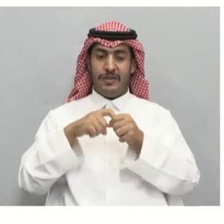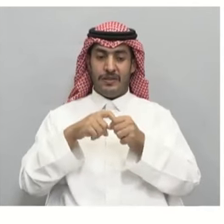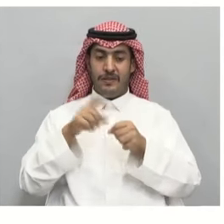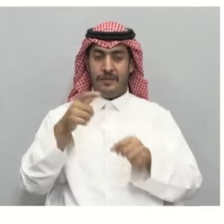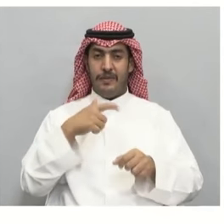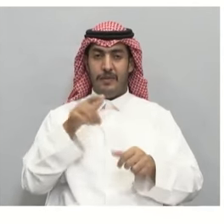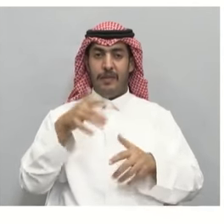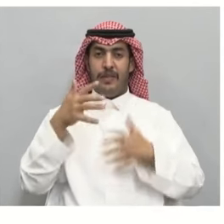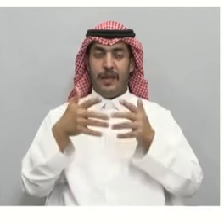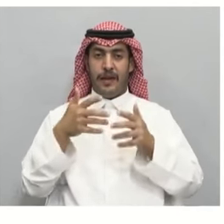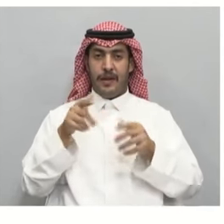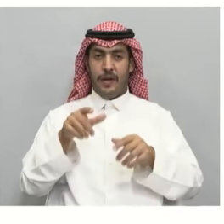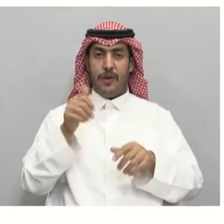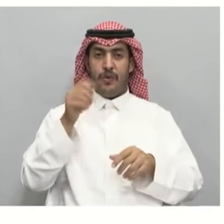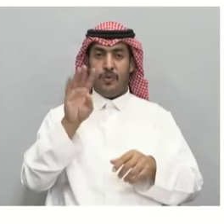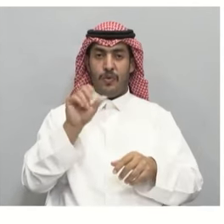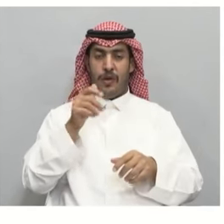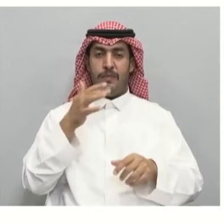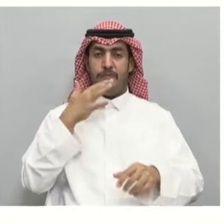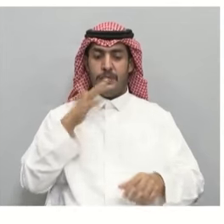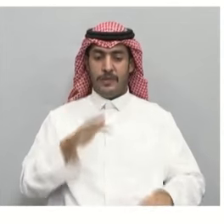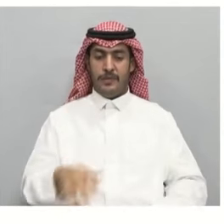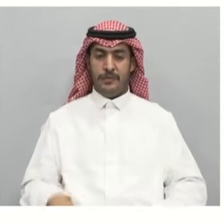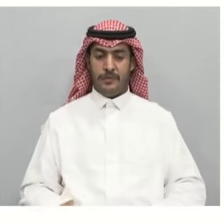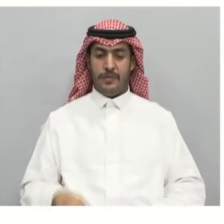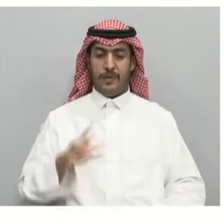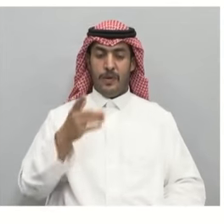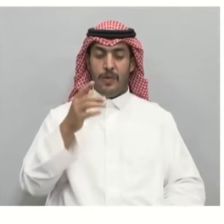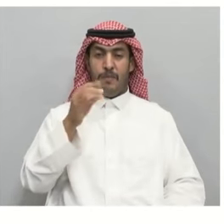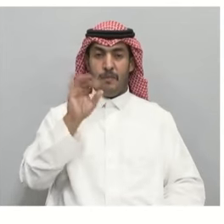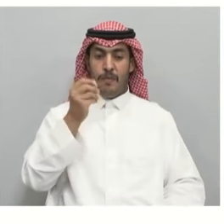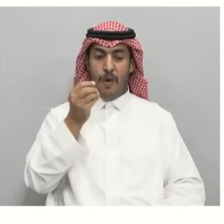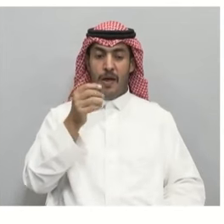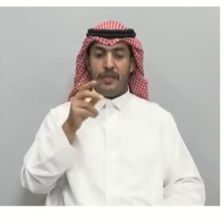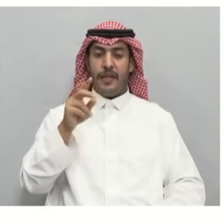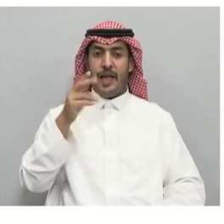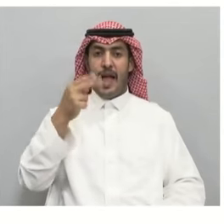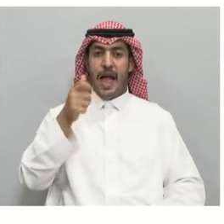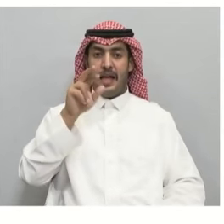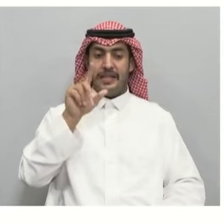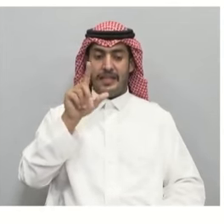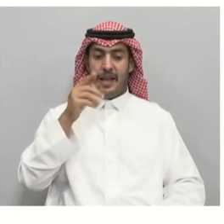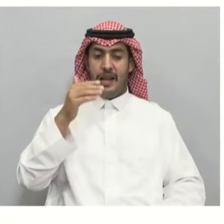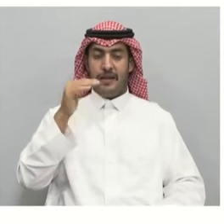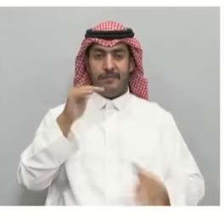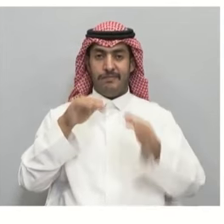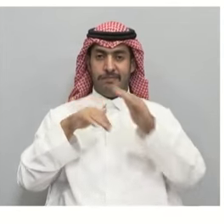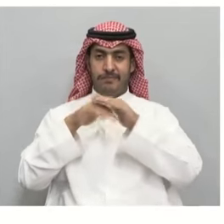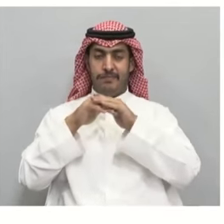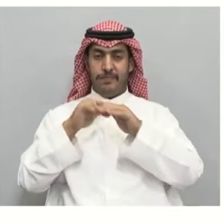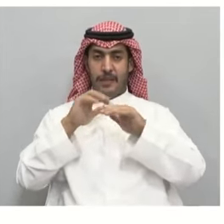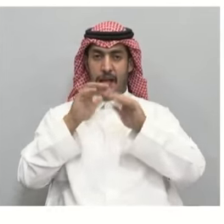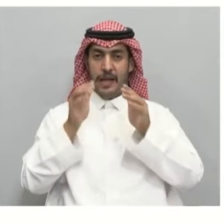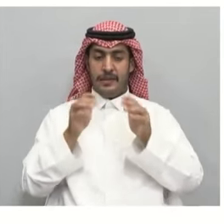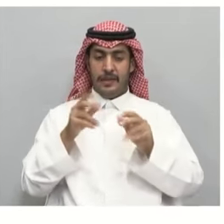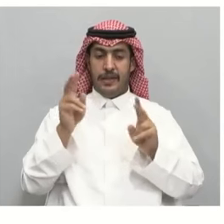وهي التي تتحرك فيها الالكترونات بسهوله ومواد عازله للكهرباء وهي التي لا تتحرك فيها الالكترونات